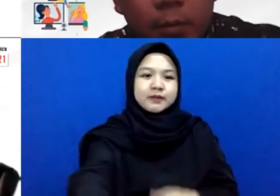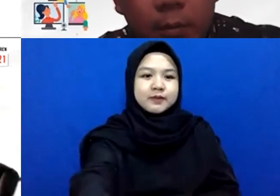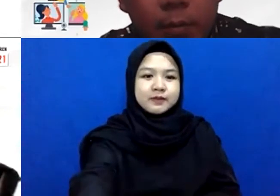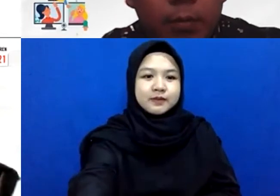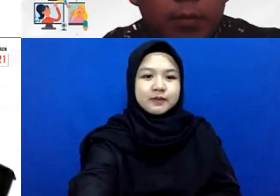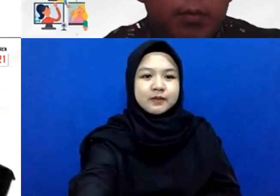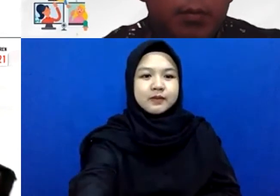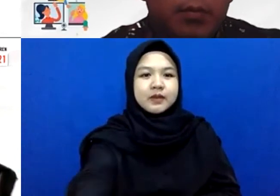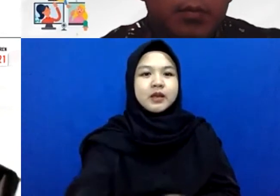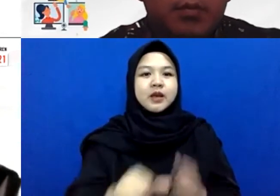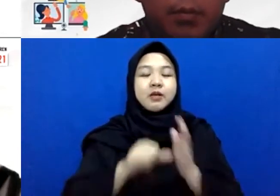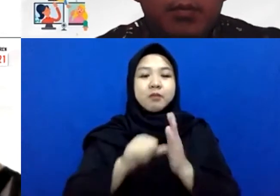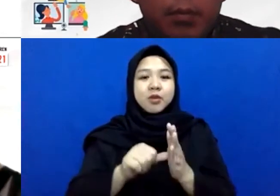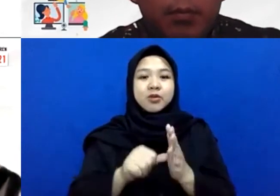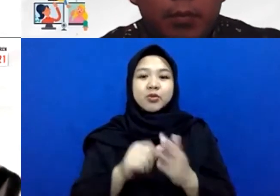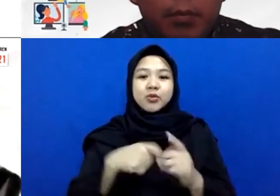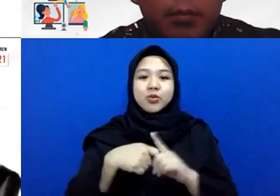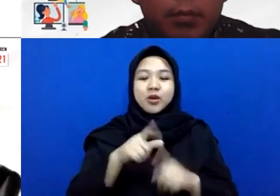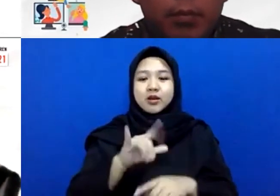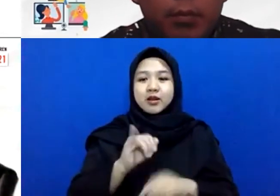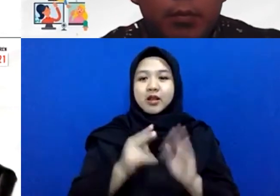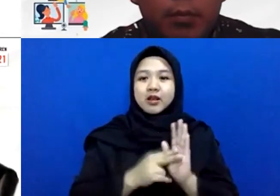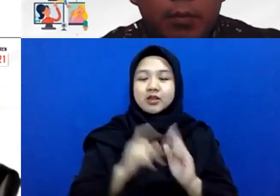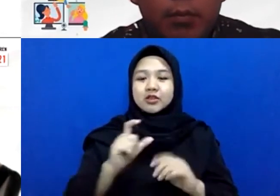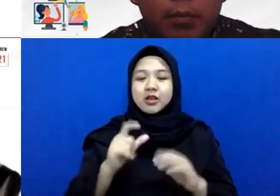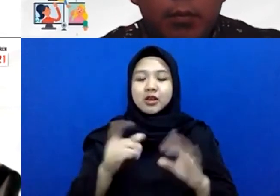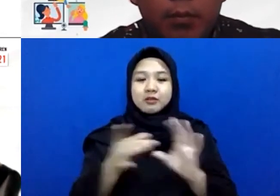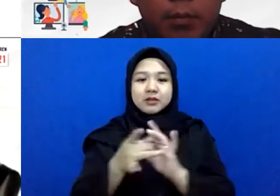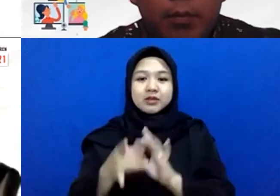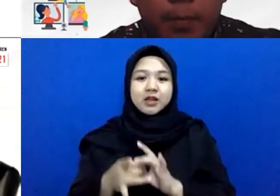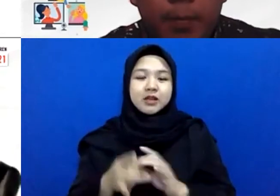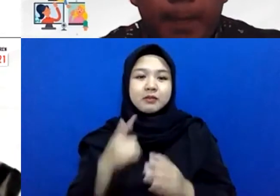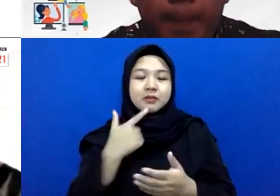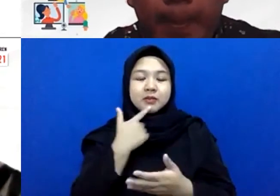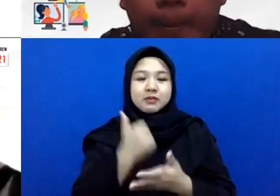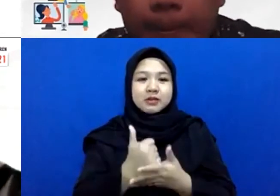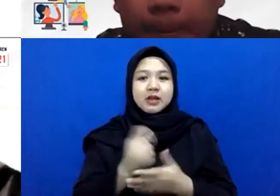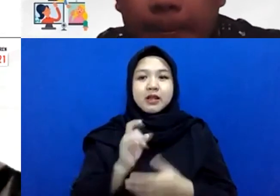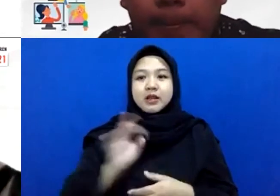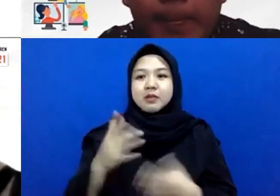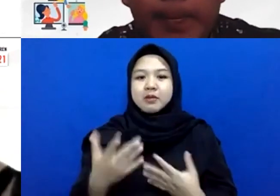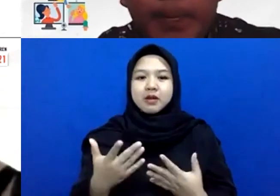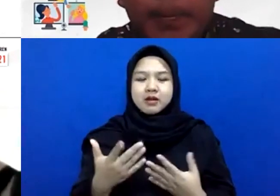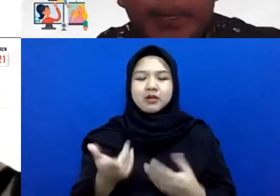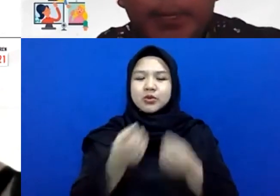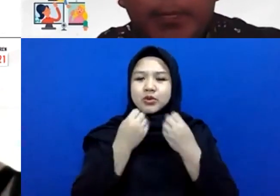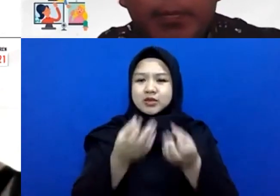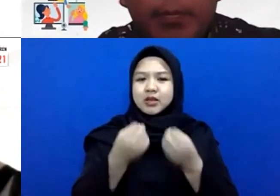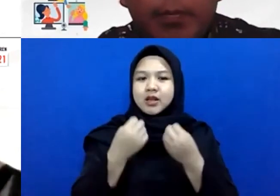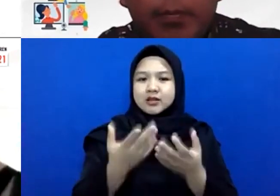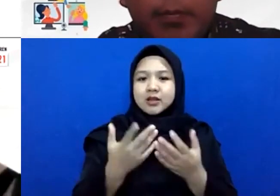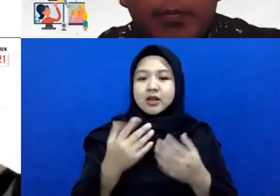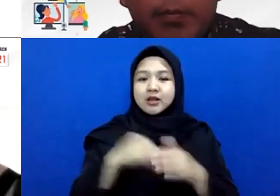bantuan untuk klien, bagaimana cara berjejaring dengan stakeholder lain. Nah, itu memang dijelaskan di dalam kelas,